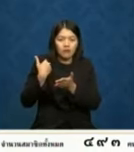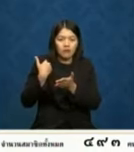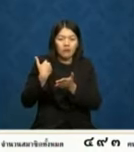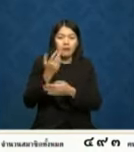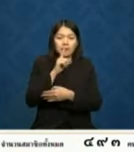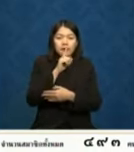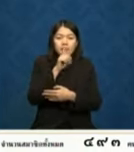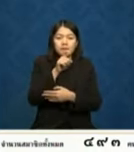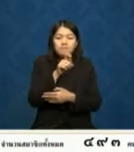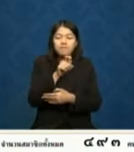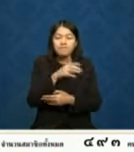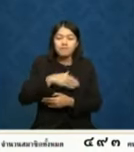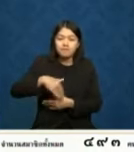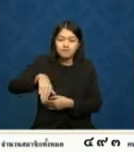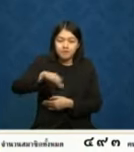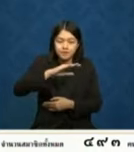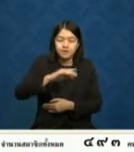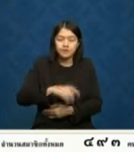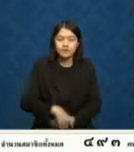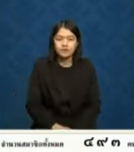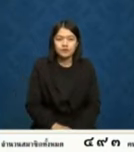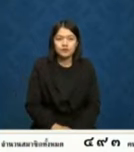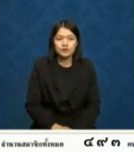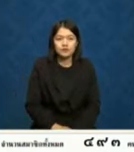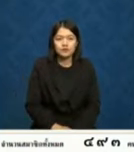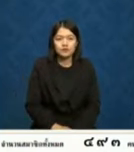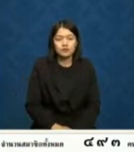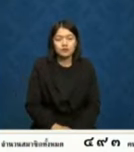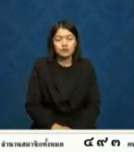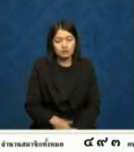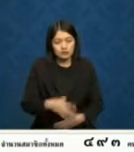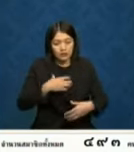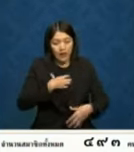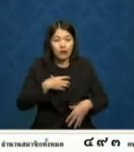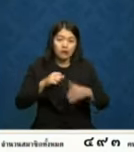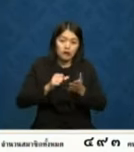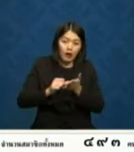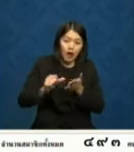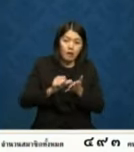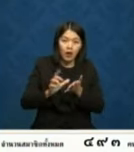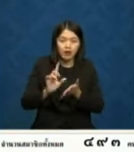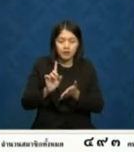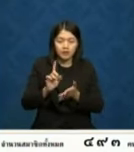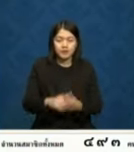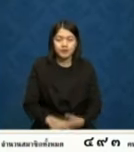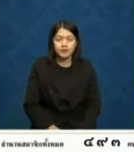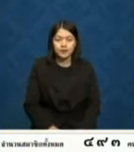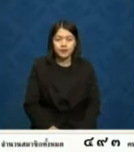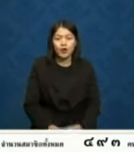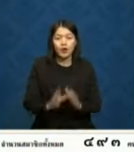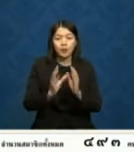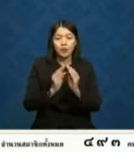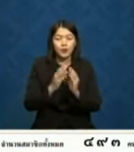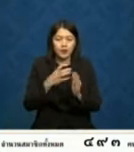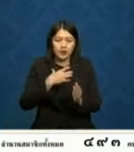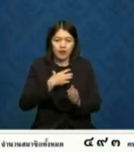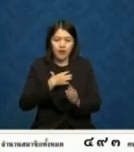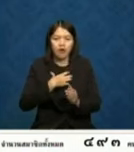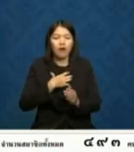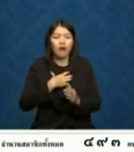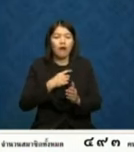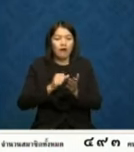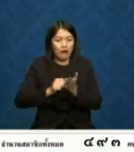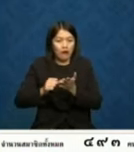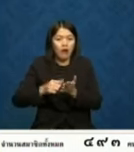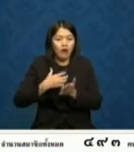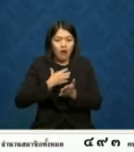ผมจะถามมติจากที่ประชุมก่อนว่าจะเห็นควรให้มีการแก้ไขหรือไม่นะครับกรณีที่ประชุมมีมติเห็นควร